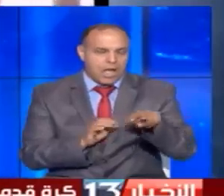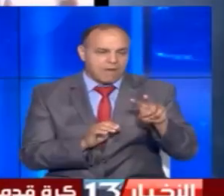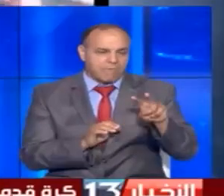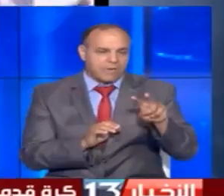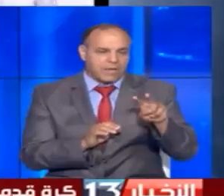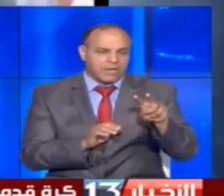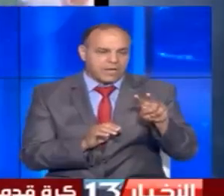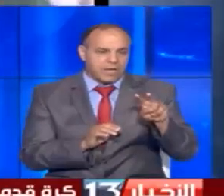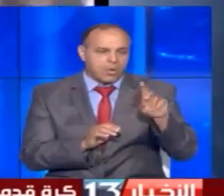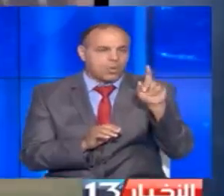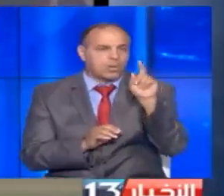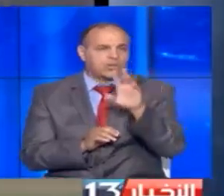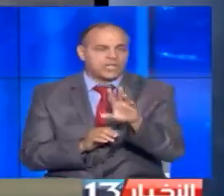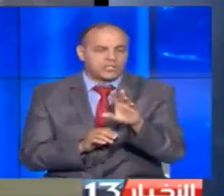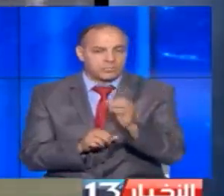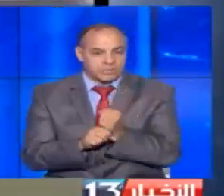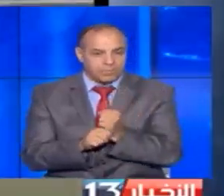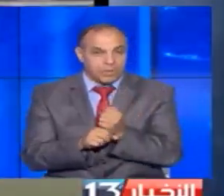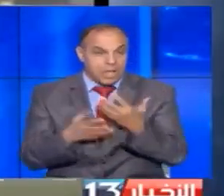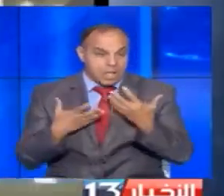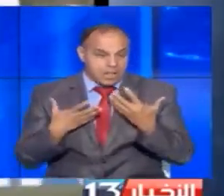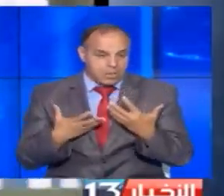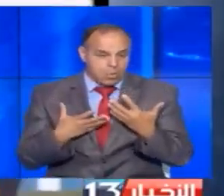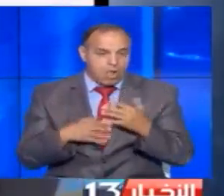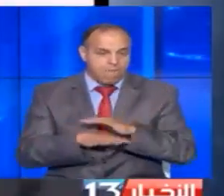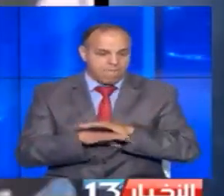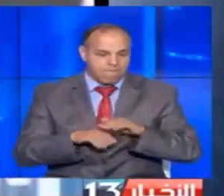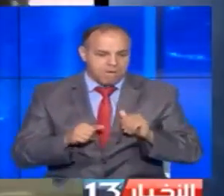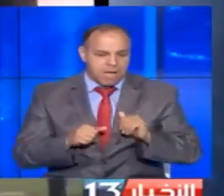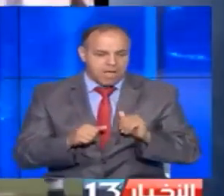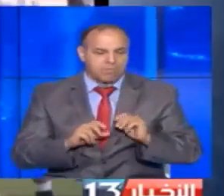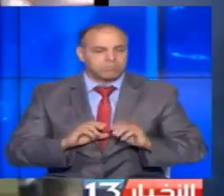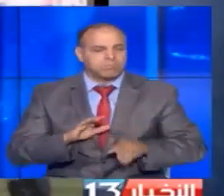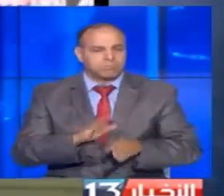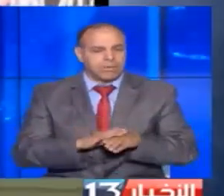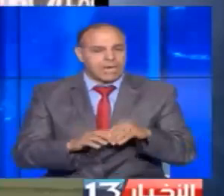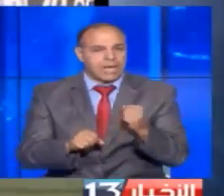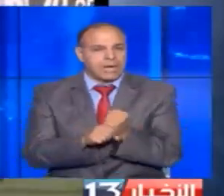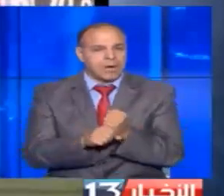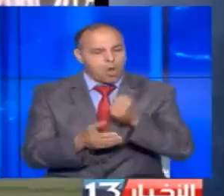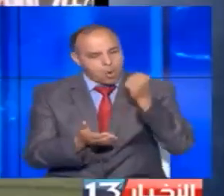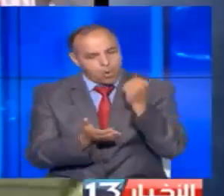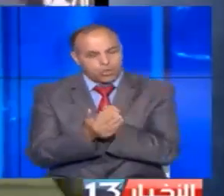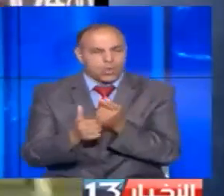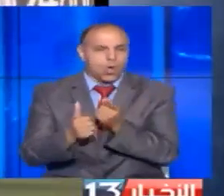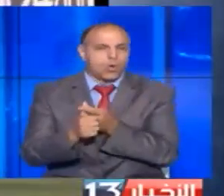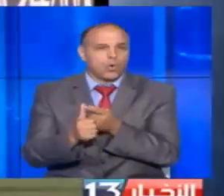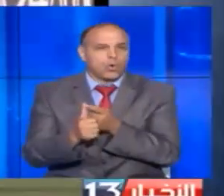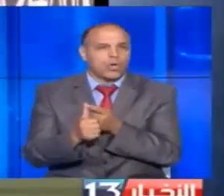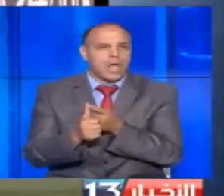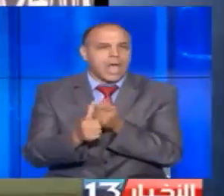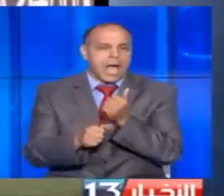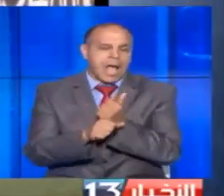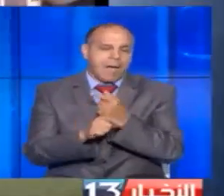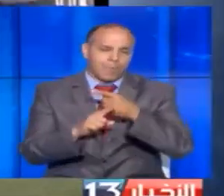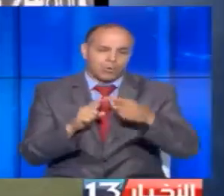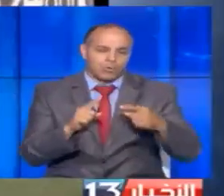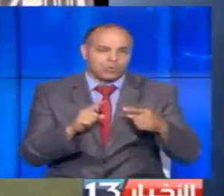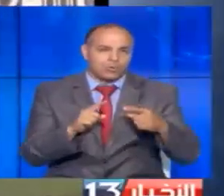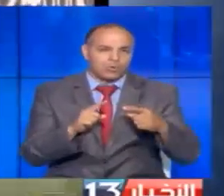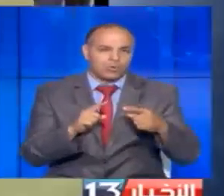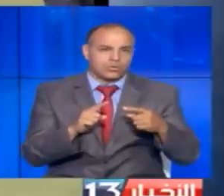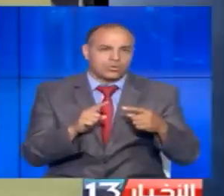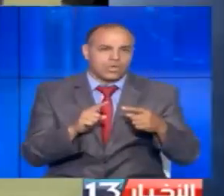وثلاثه عشر ويرغب الان في الانتهاء منها و لانطلاق الحصول على الرخصه الاولى خلال عام ونصف العام لو